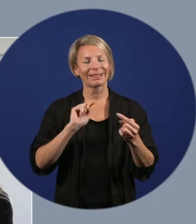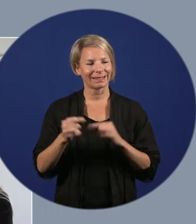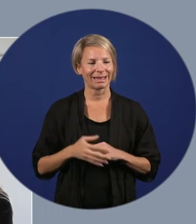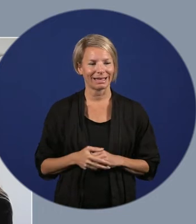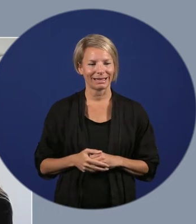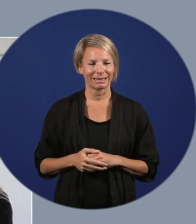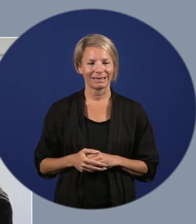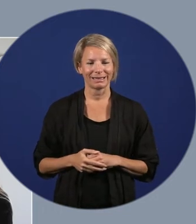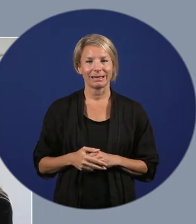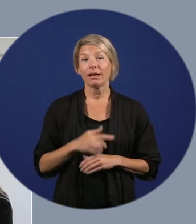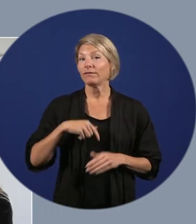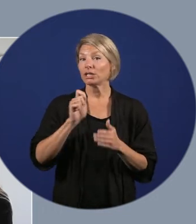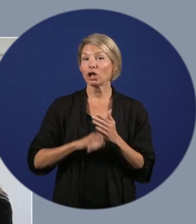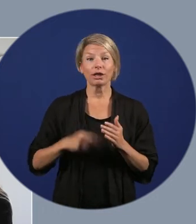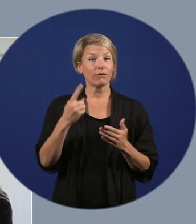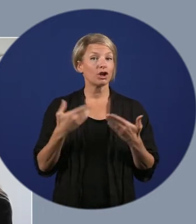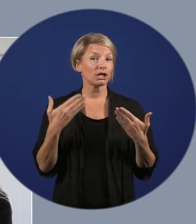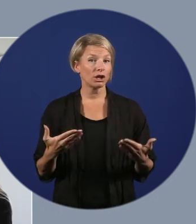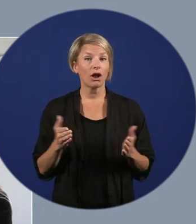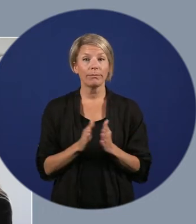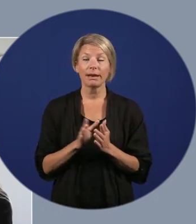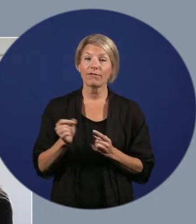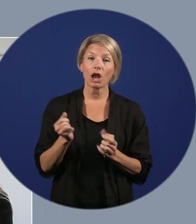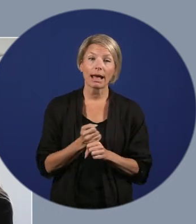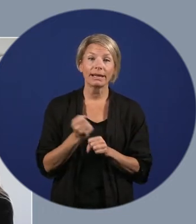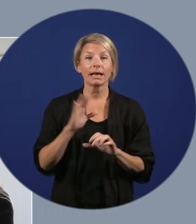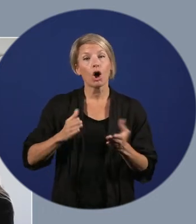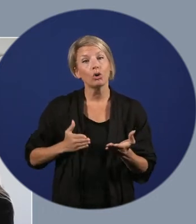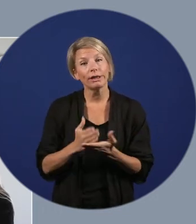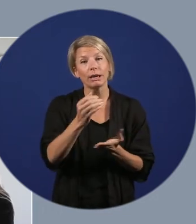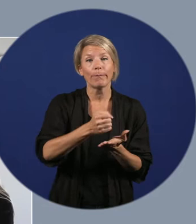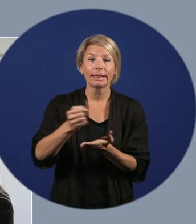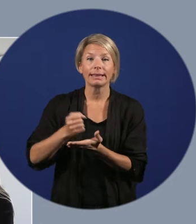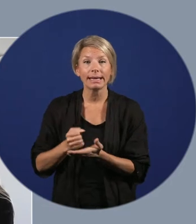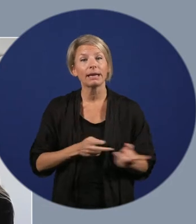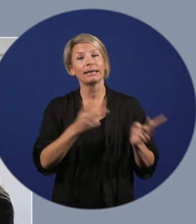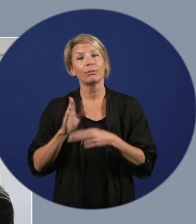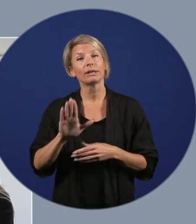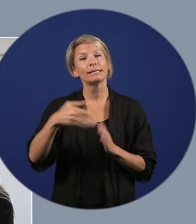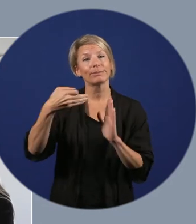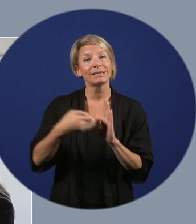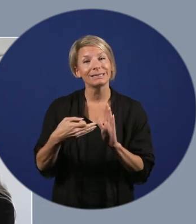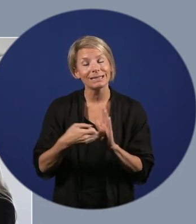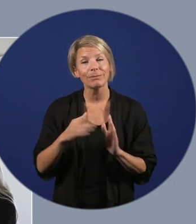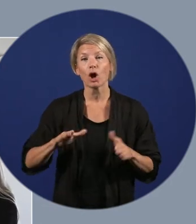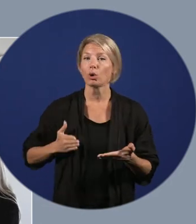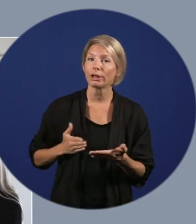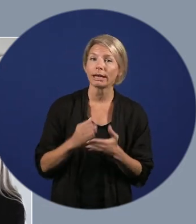Ja, från dag ett så satte vi igång med valarbetet här, gått igenom partierna, demokratins principer, mycket om